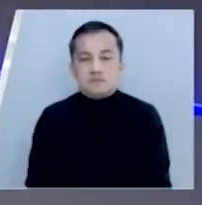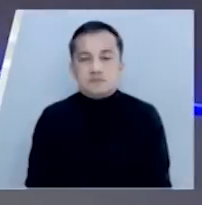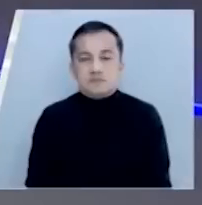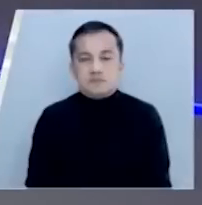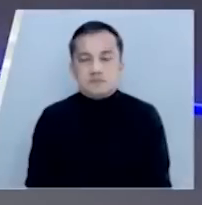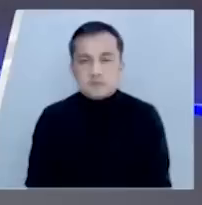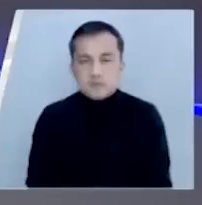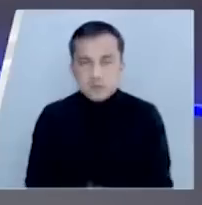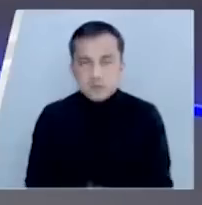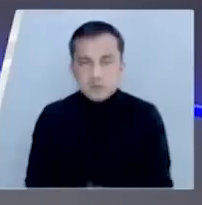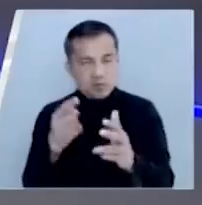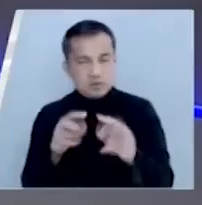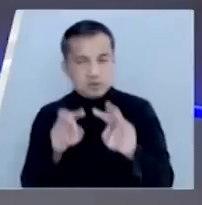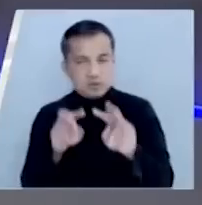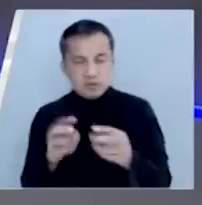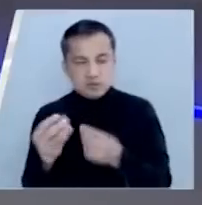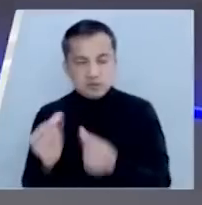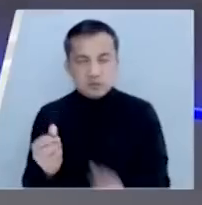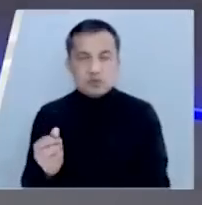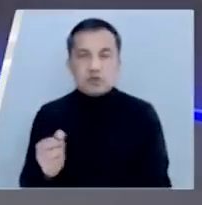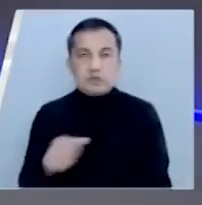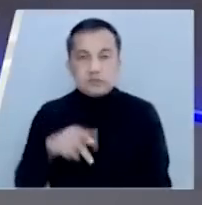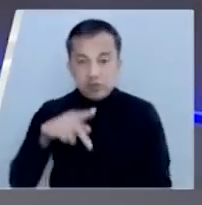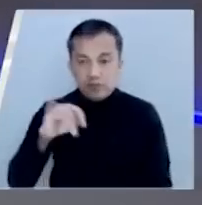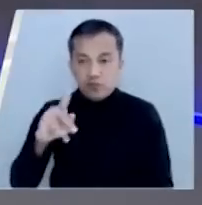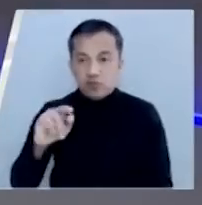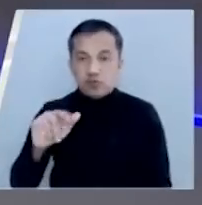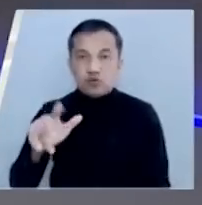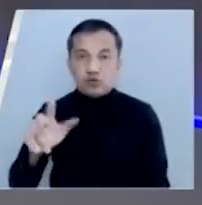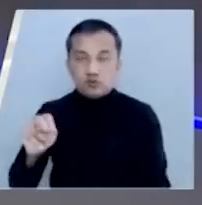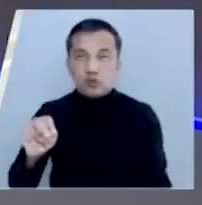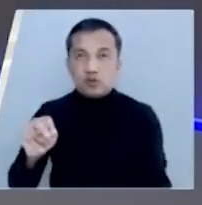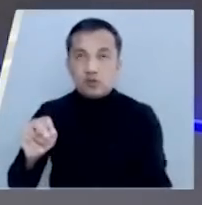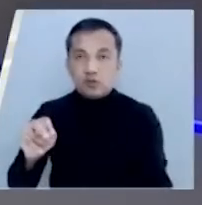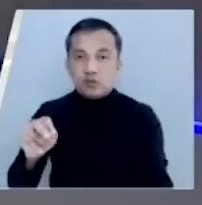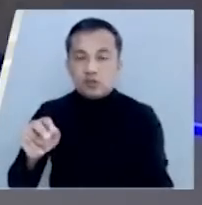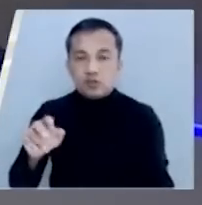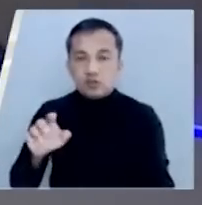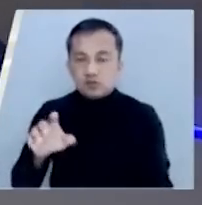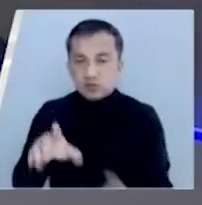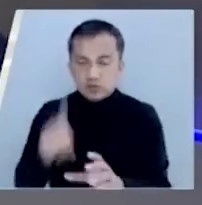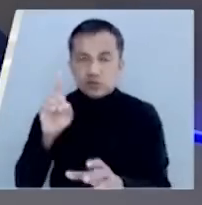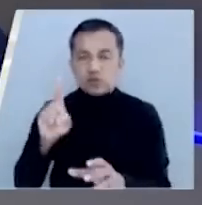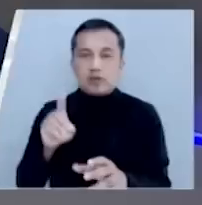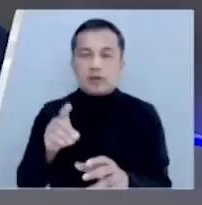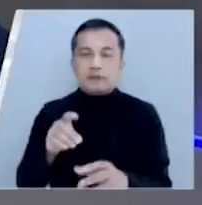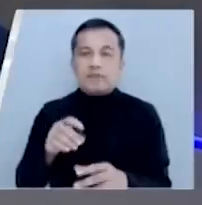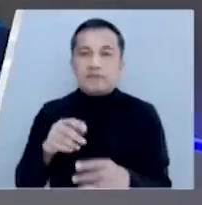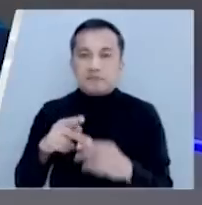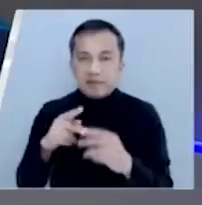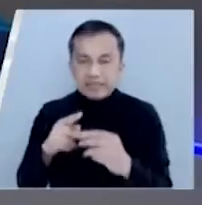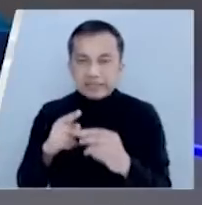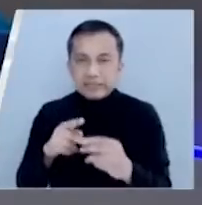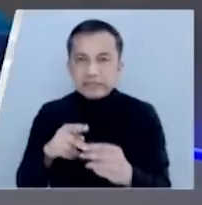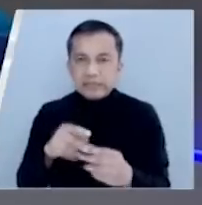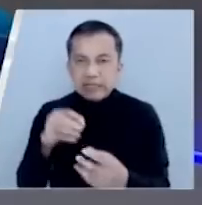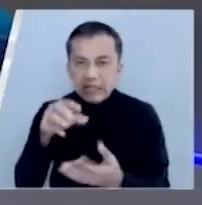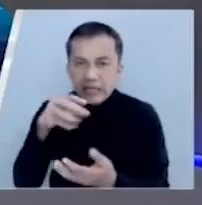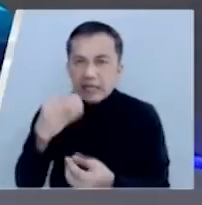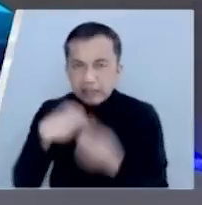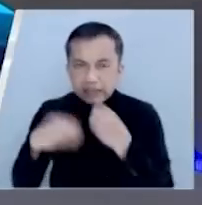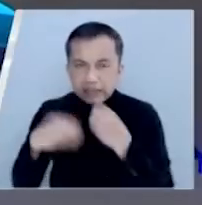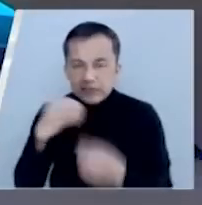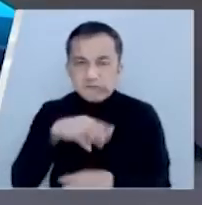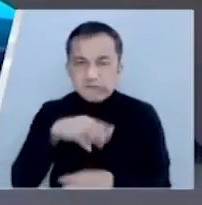sa nang nakitang solusyon sa pollution ang discovery sa isang plastic-eating bacteria. Pero paano kung isang uri ng bacteria naman